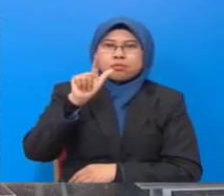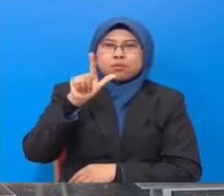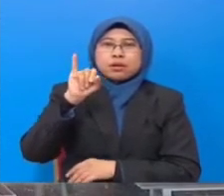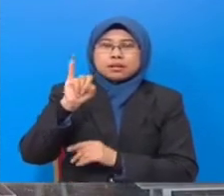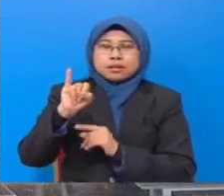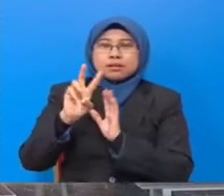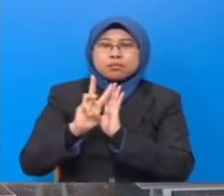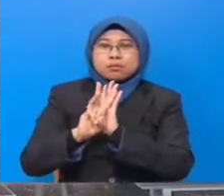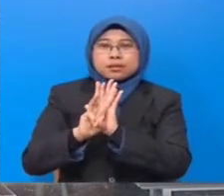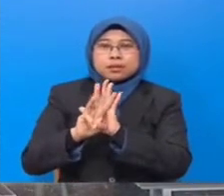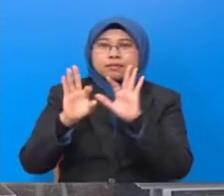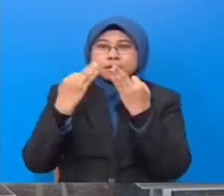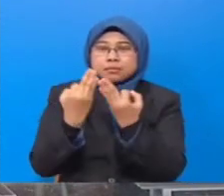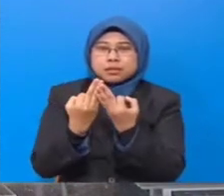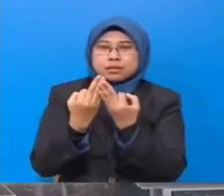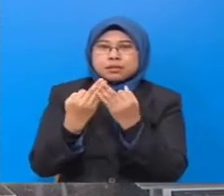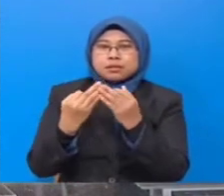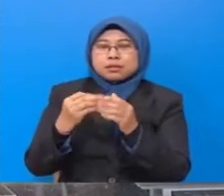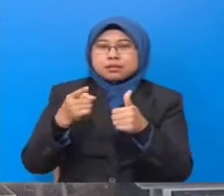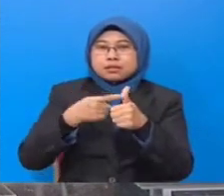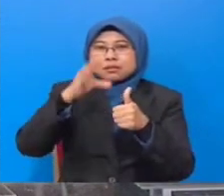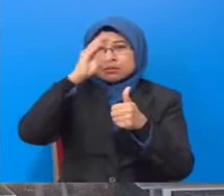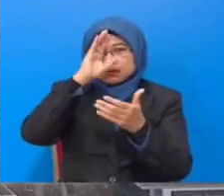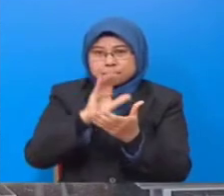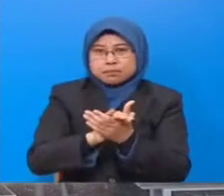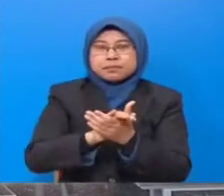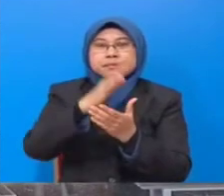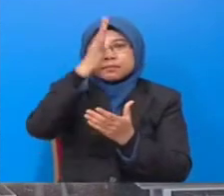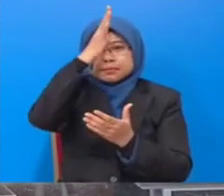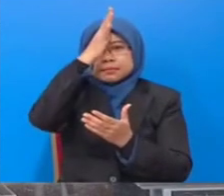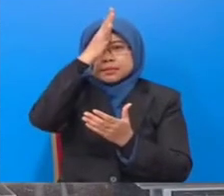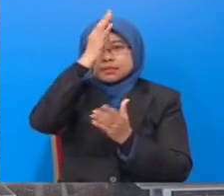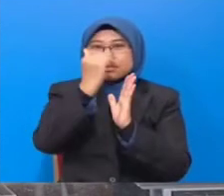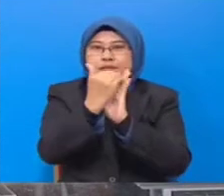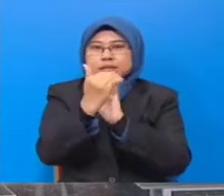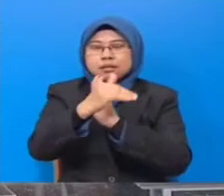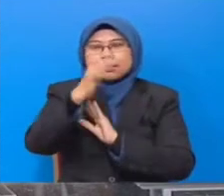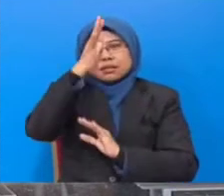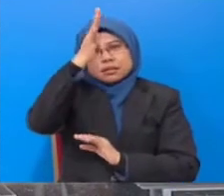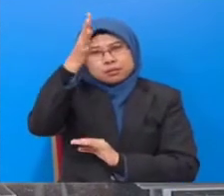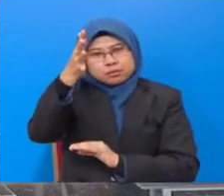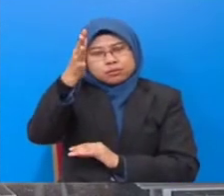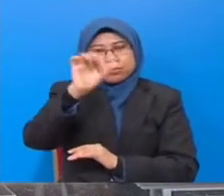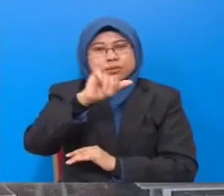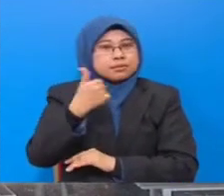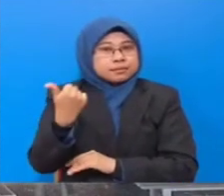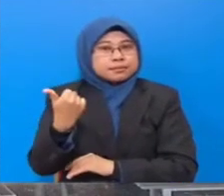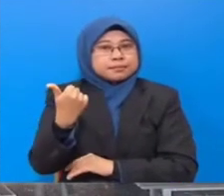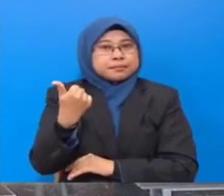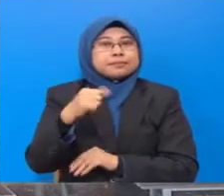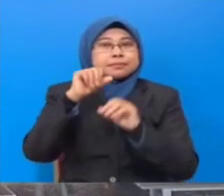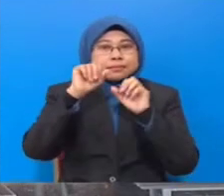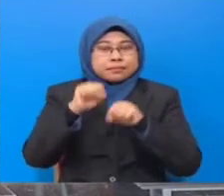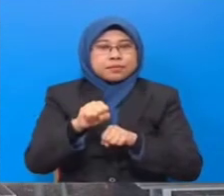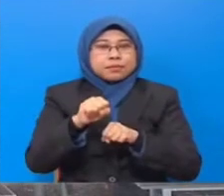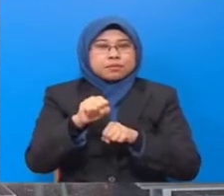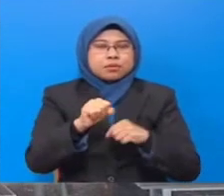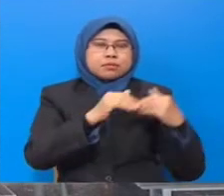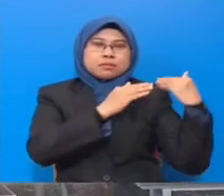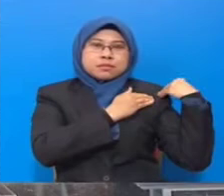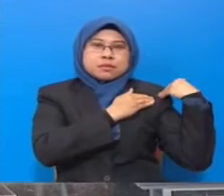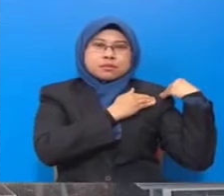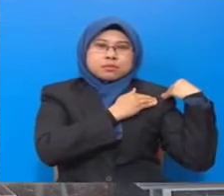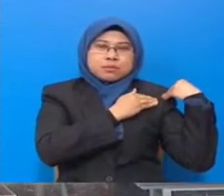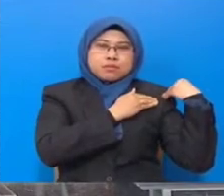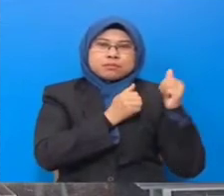dalam konteks yang besar suami Ibu bapak-bapak sudah reda tuk dan Hai dapat berperan